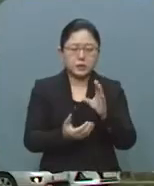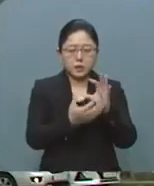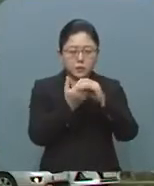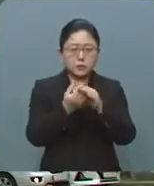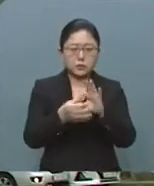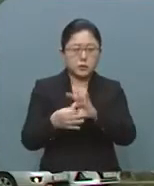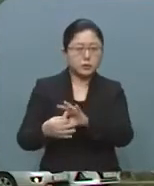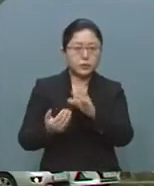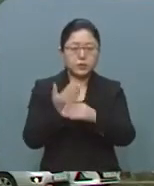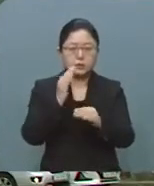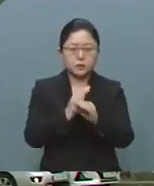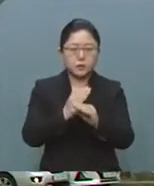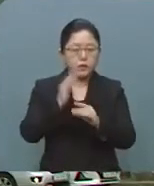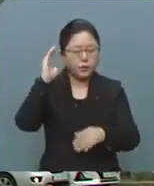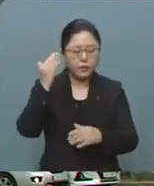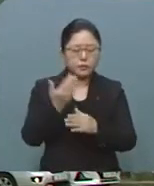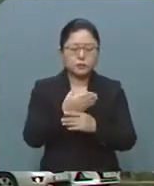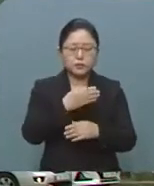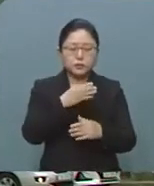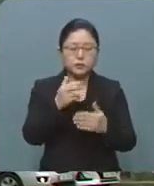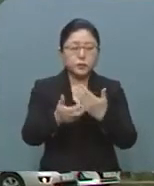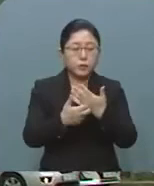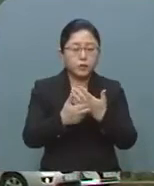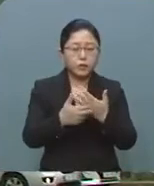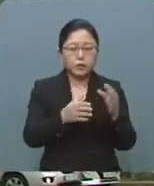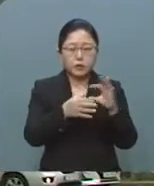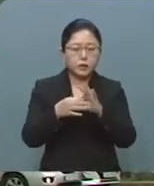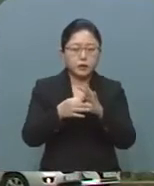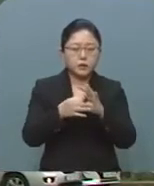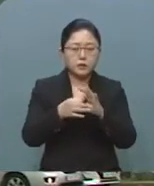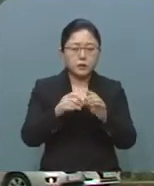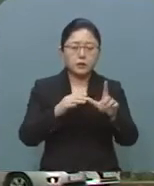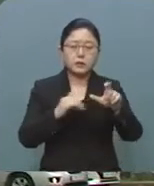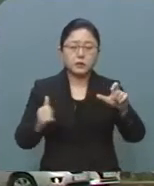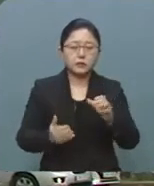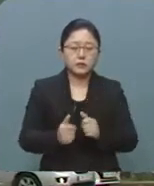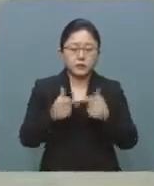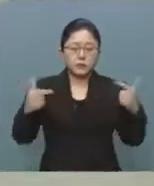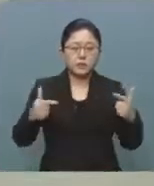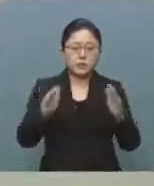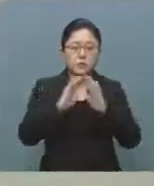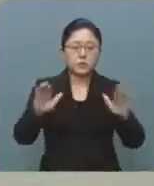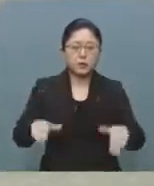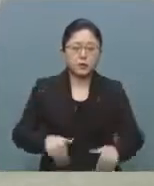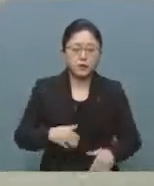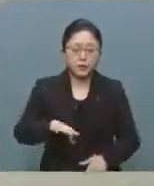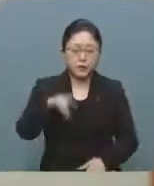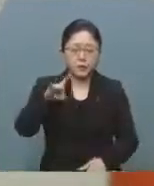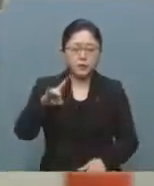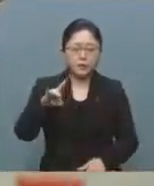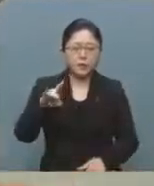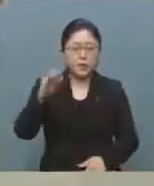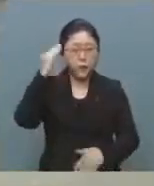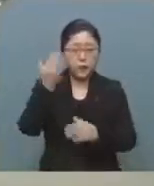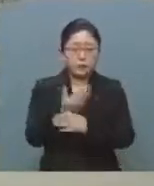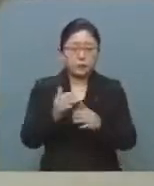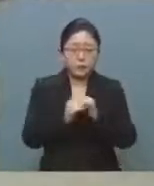있습니다. 화순의 경우 요양병원 발 확진자가 15명까지 늘면서 전남에서는 처음으로